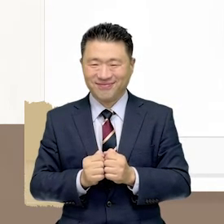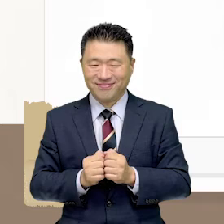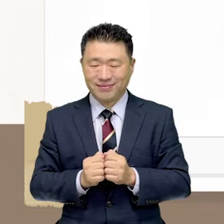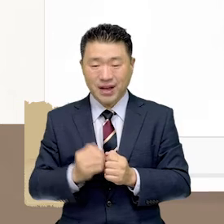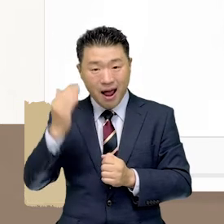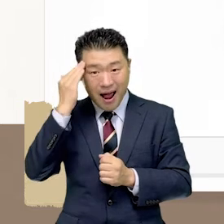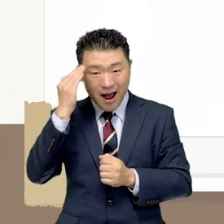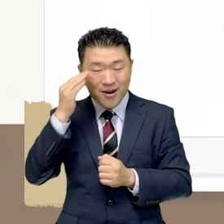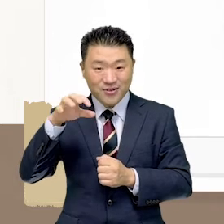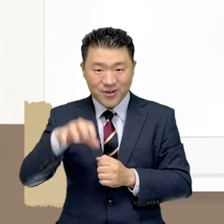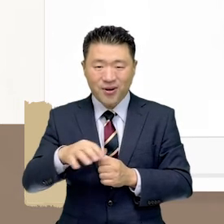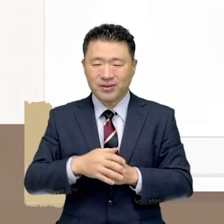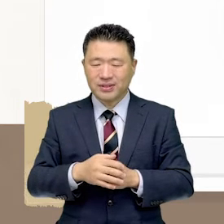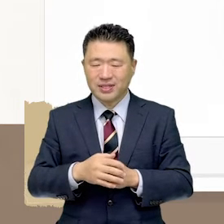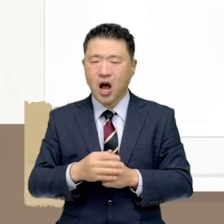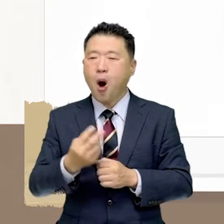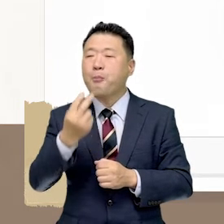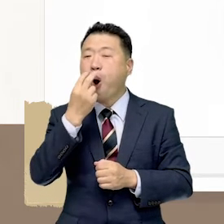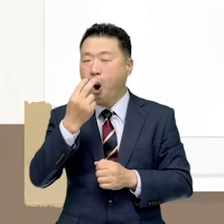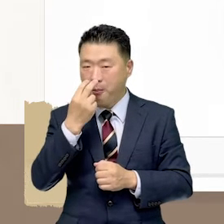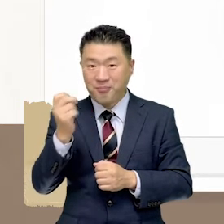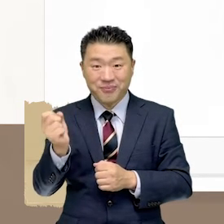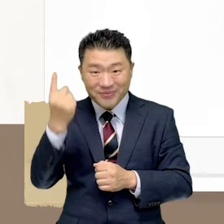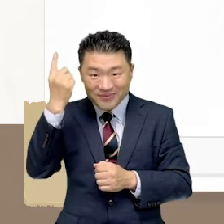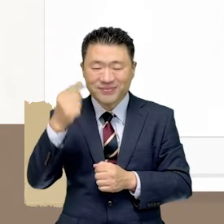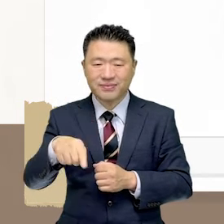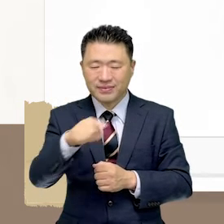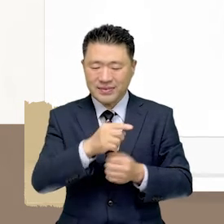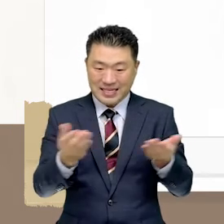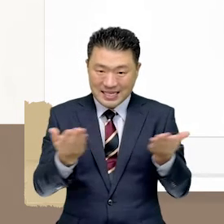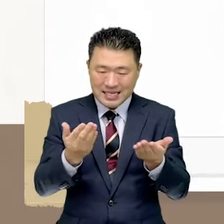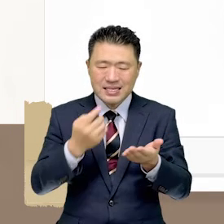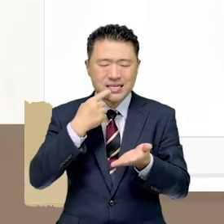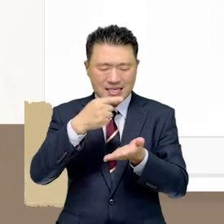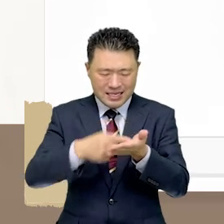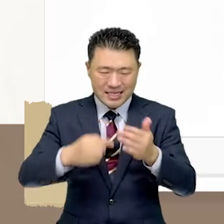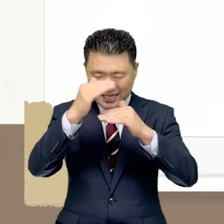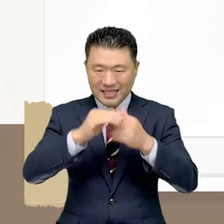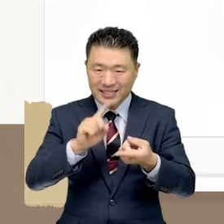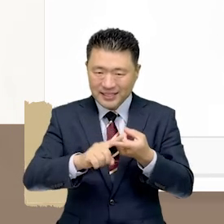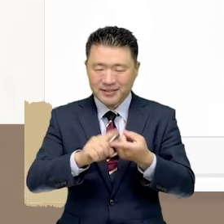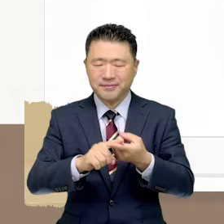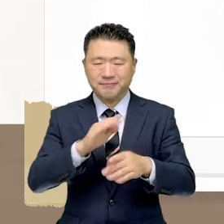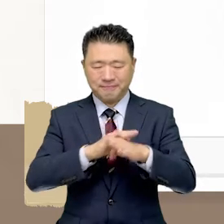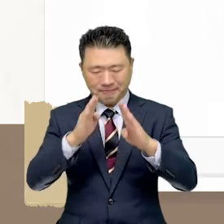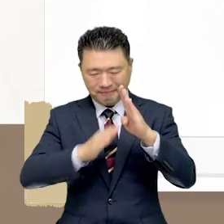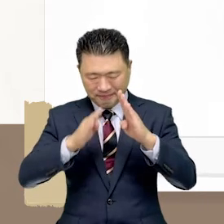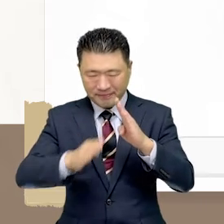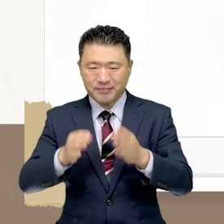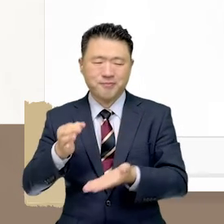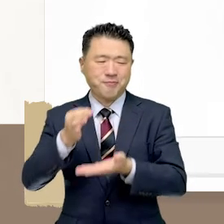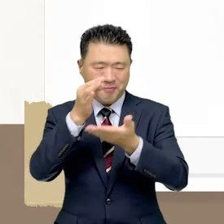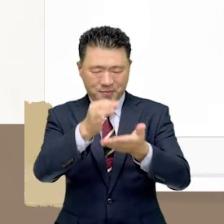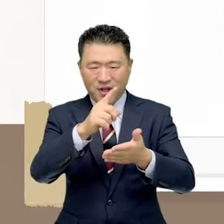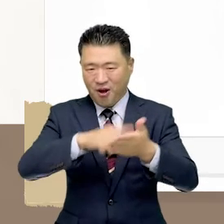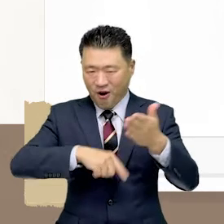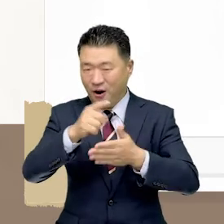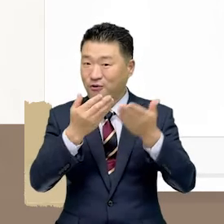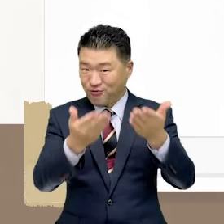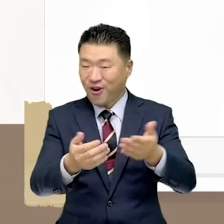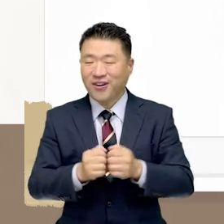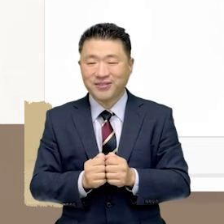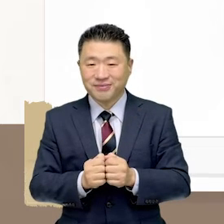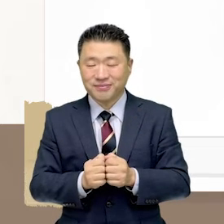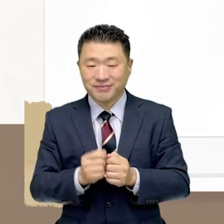우리나라에서는 산업재해 보상보험을 통해 근로자의 업무상 재해를 신속하고 공정하게 보상하도록 하고 있습니다.